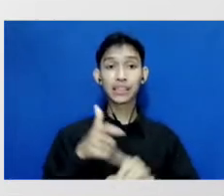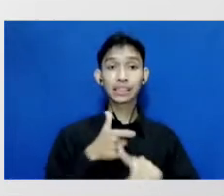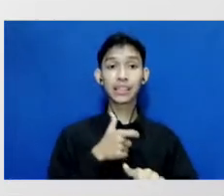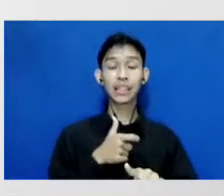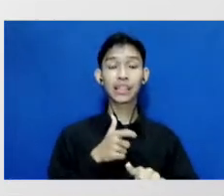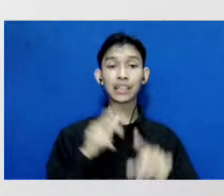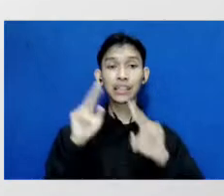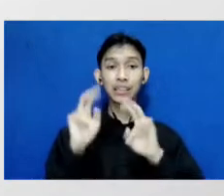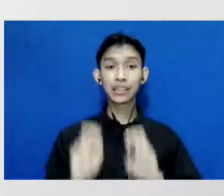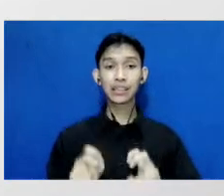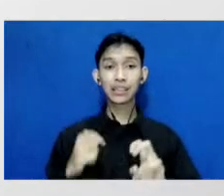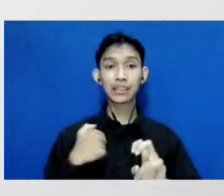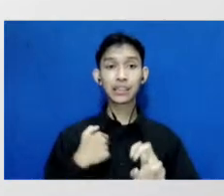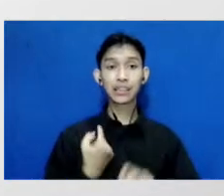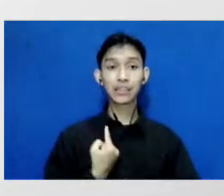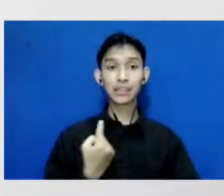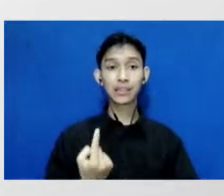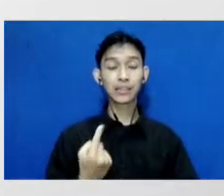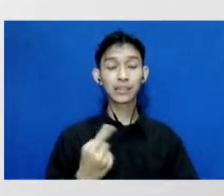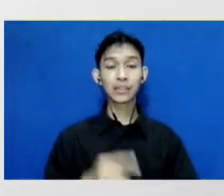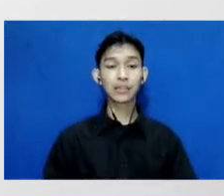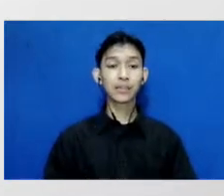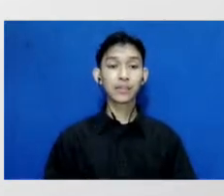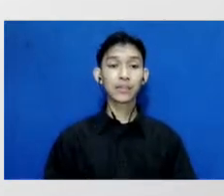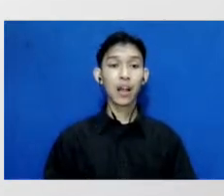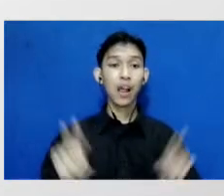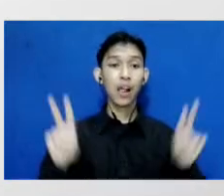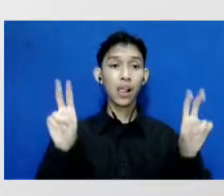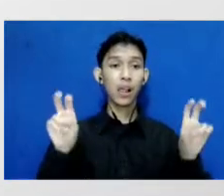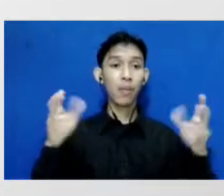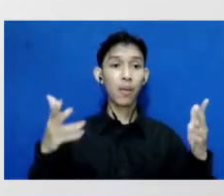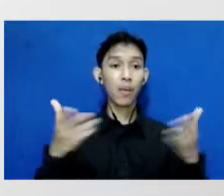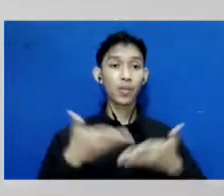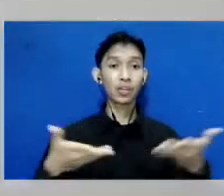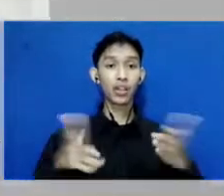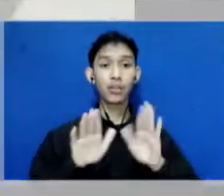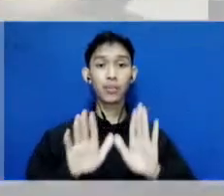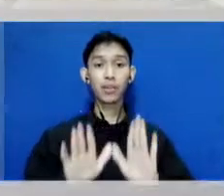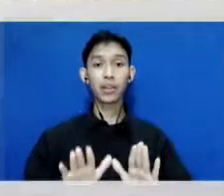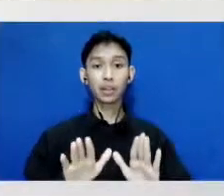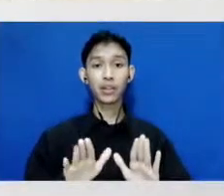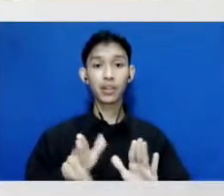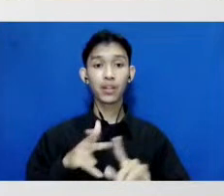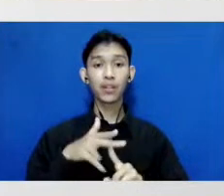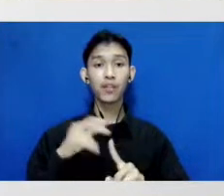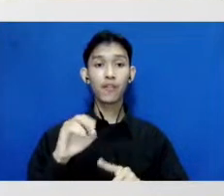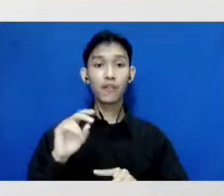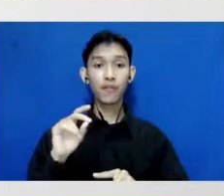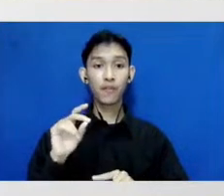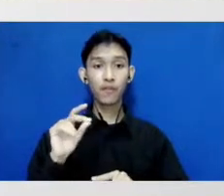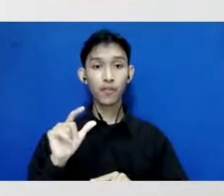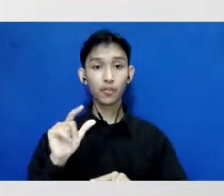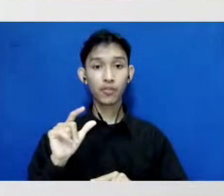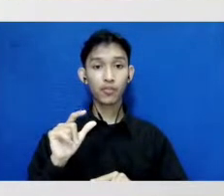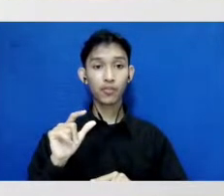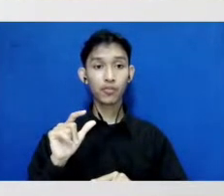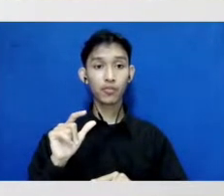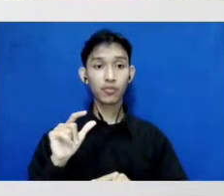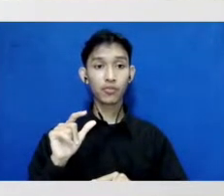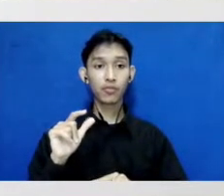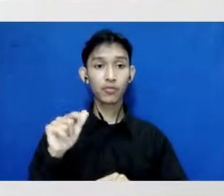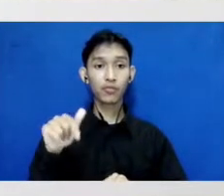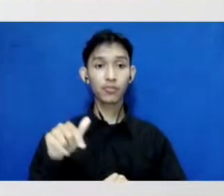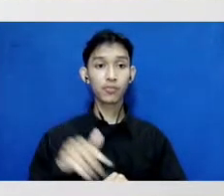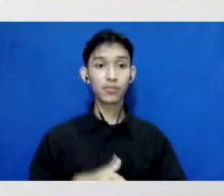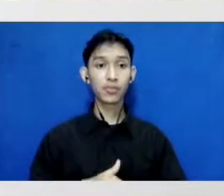yang saya lakukan secara pribadi dengan topiknya adalah Social Media for Peace. Oke, langsung ke